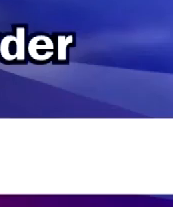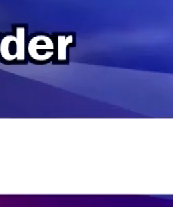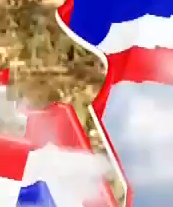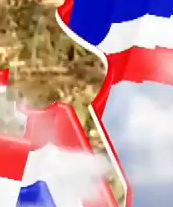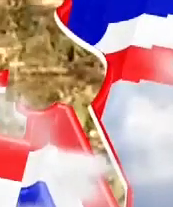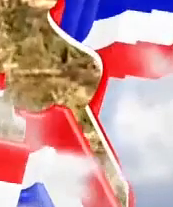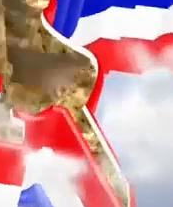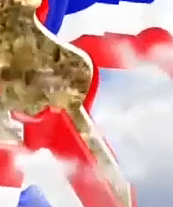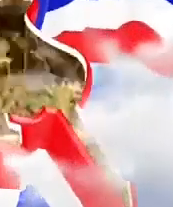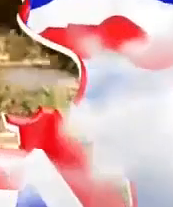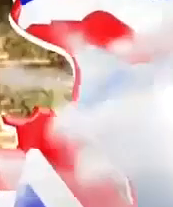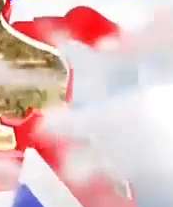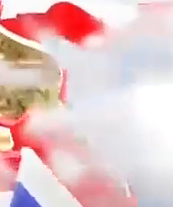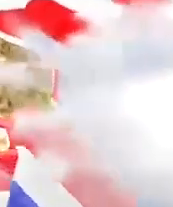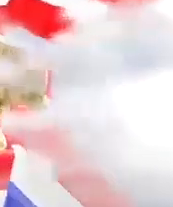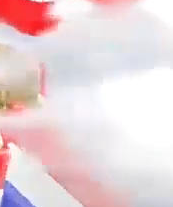สดใส